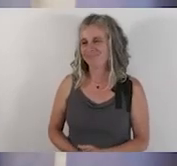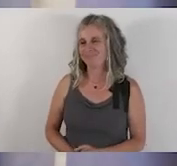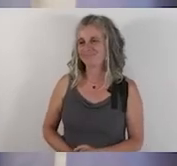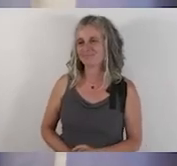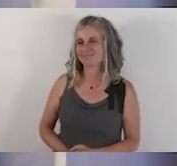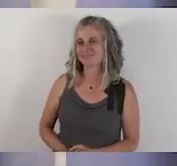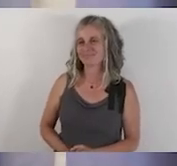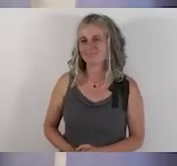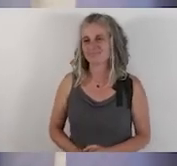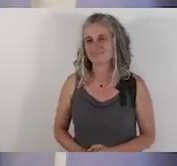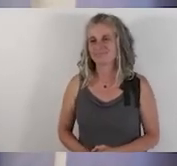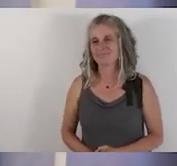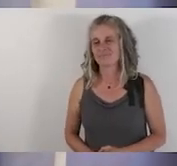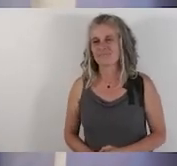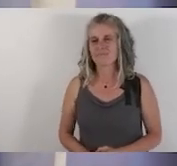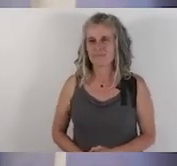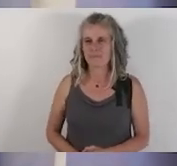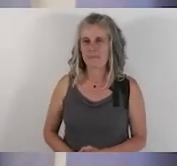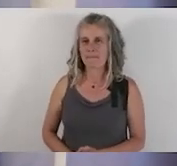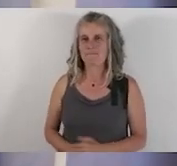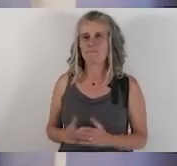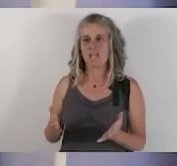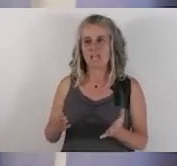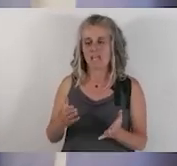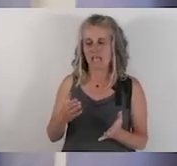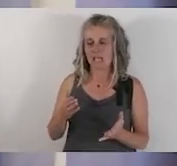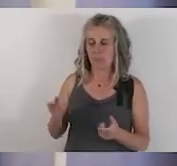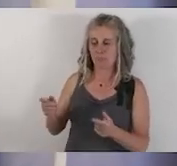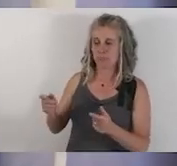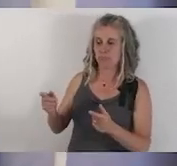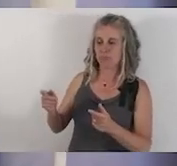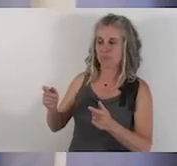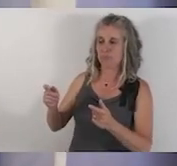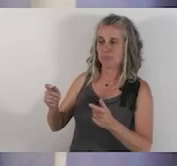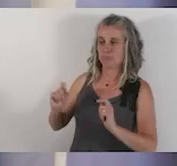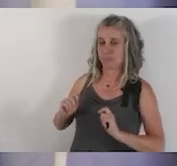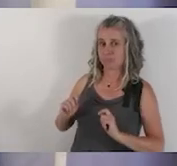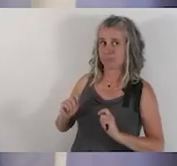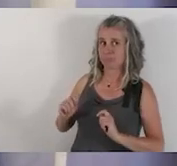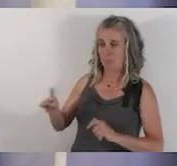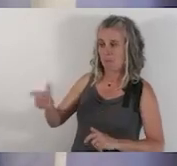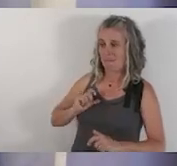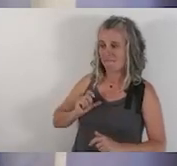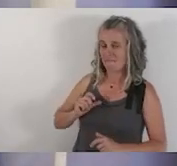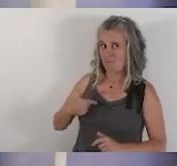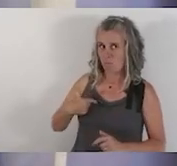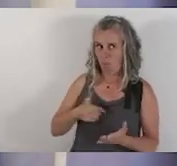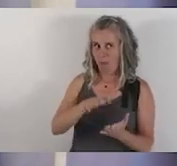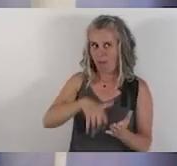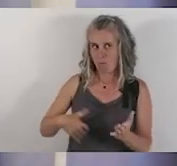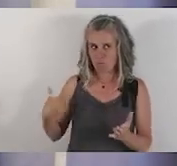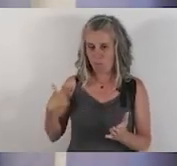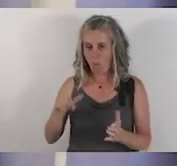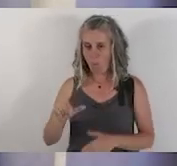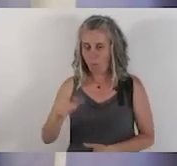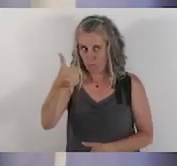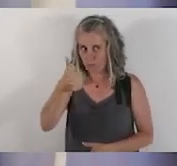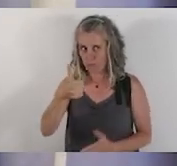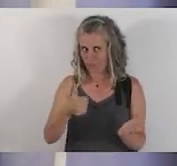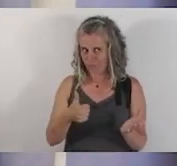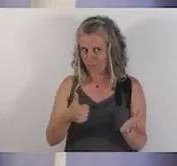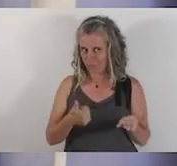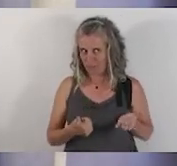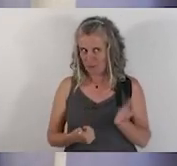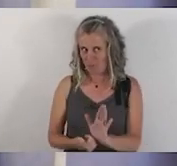Et donc, je crois que c'est à moi, en plus, de rapporter le rapport numéro 11.